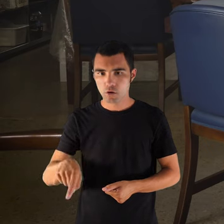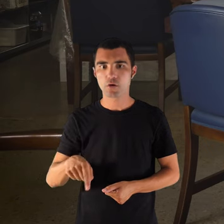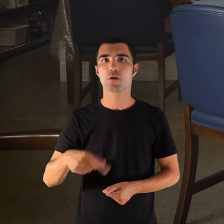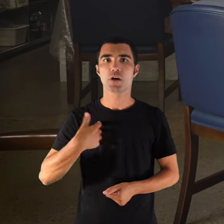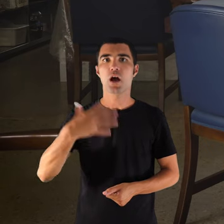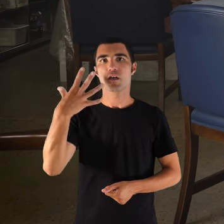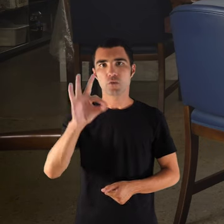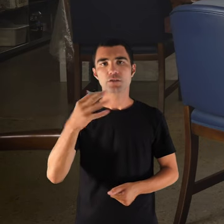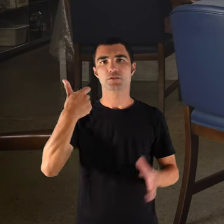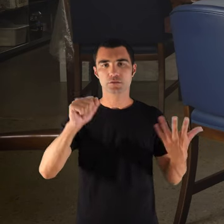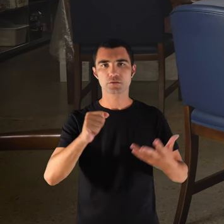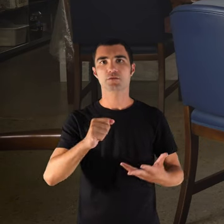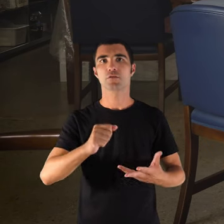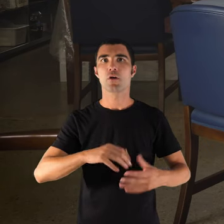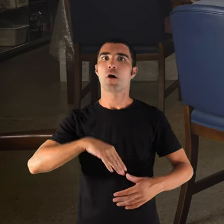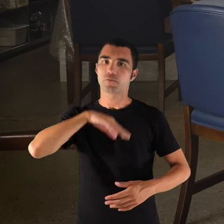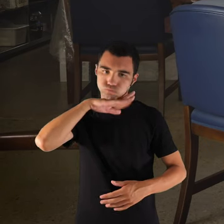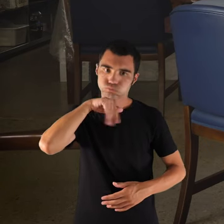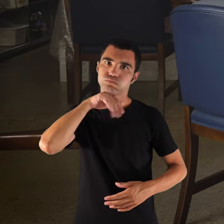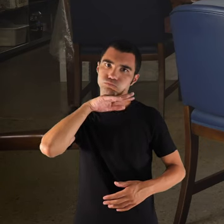braços i el feixuc.